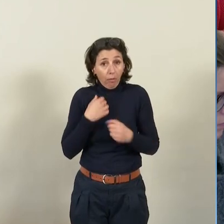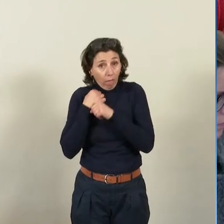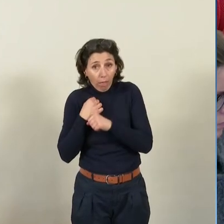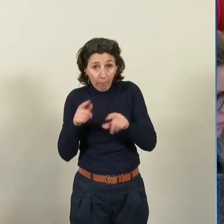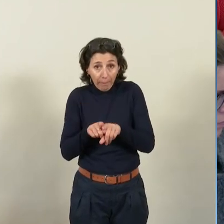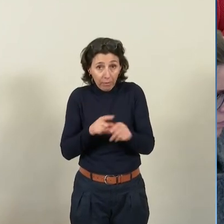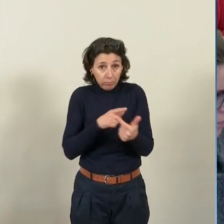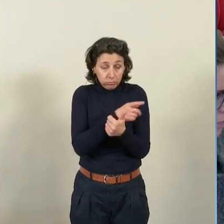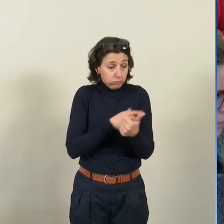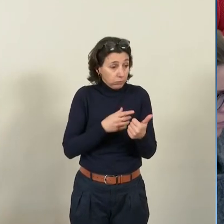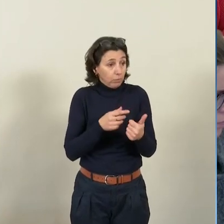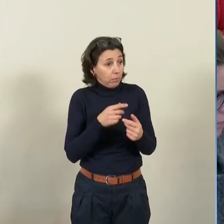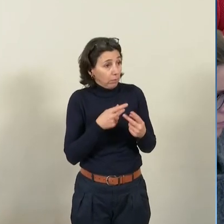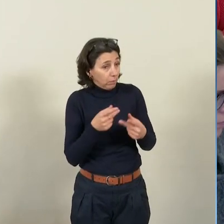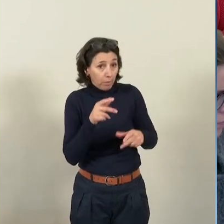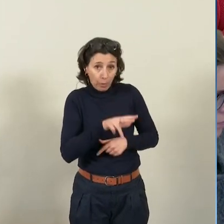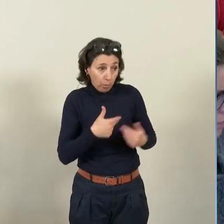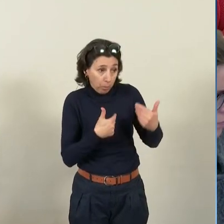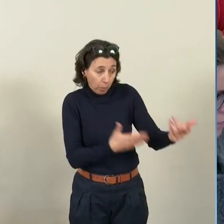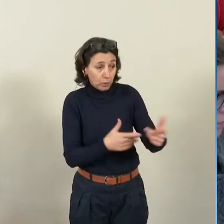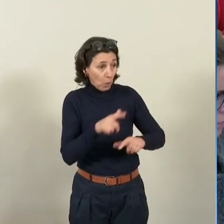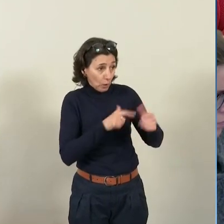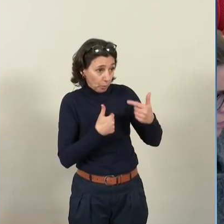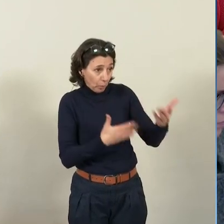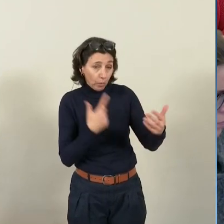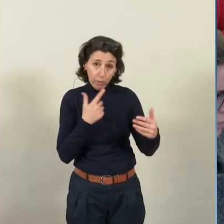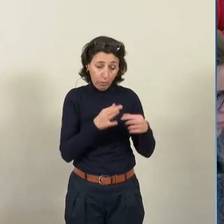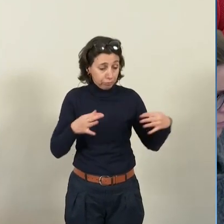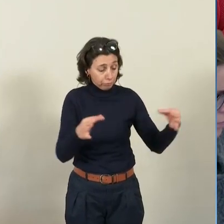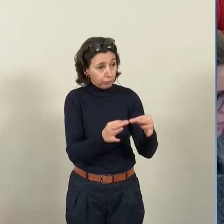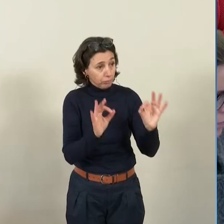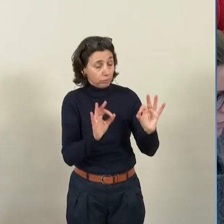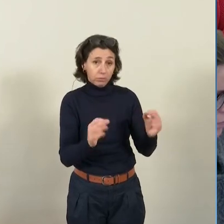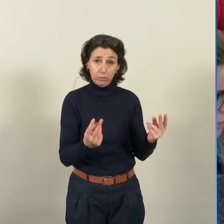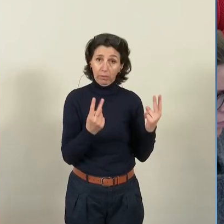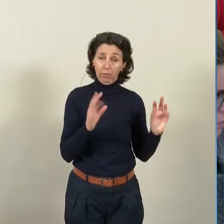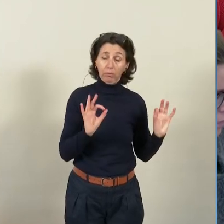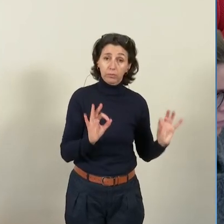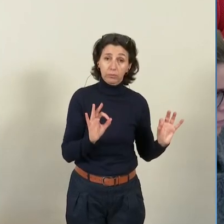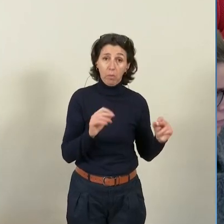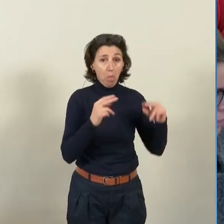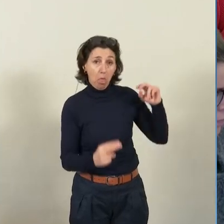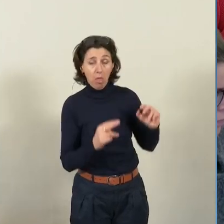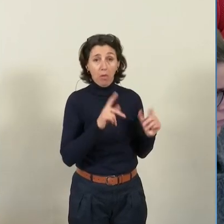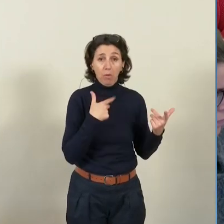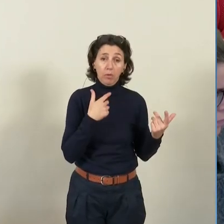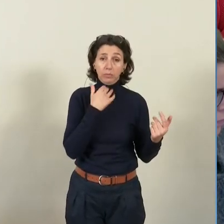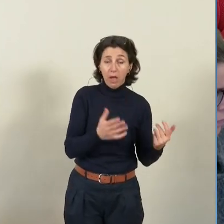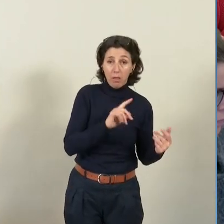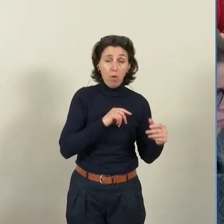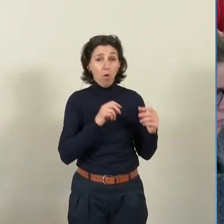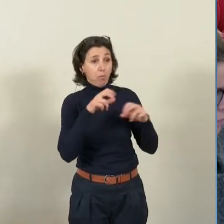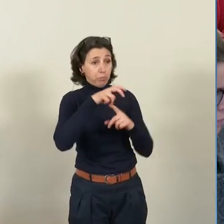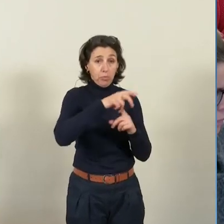loger et euh proposer à la location des biens qui sont descend donc en fait c'est juste une capacité de vérifier on fait un tour est-ce que c'est